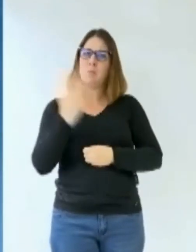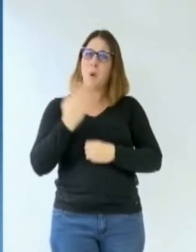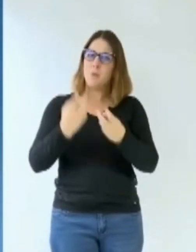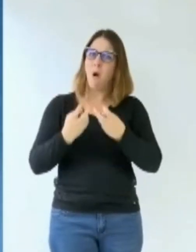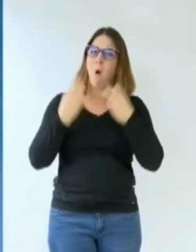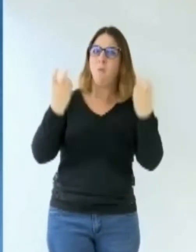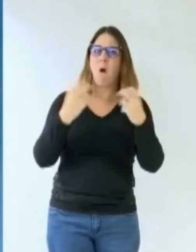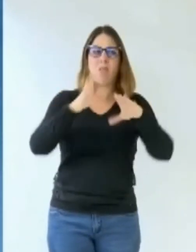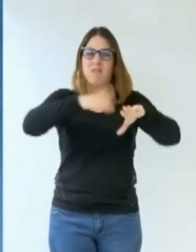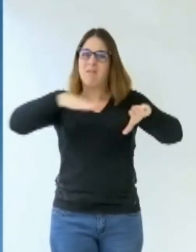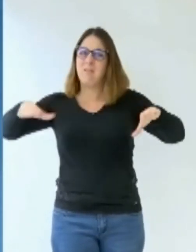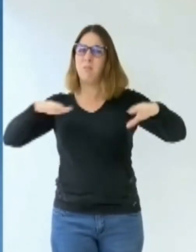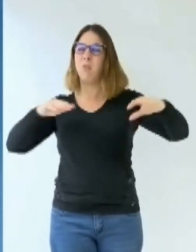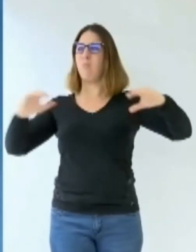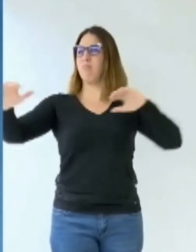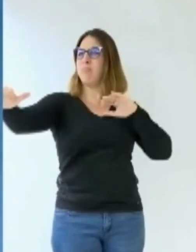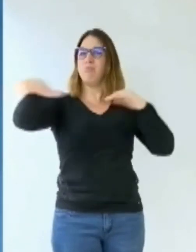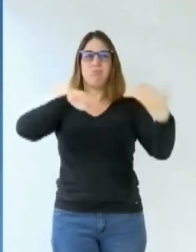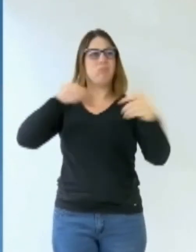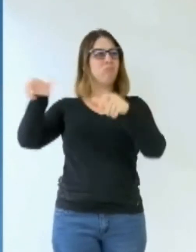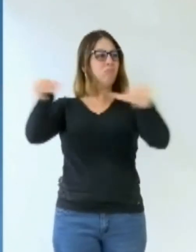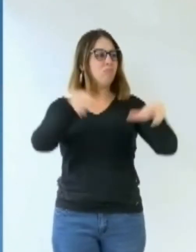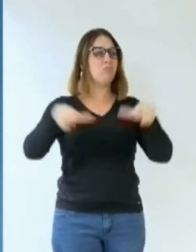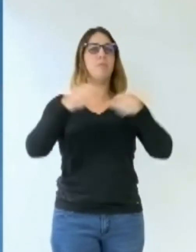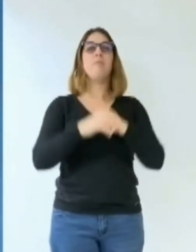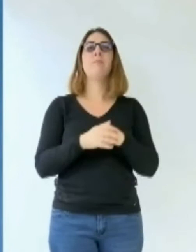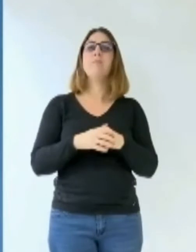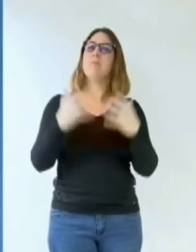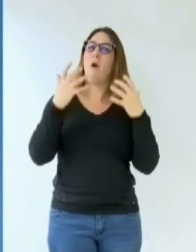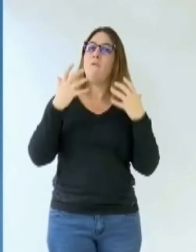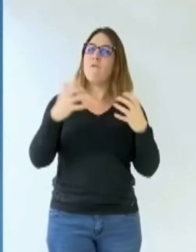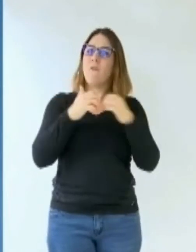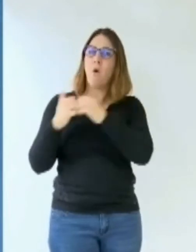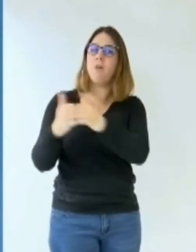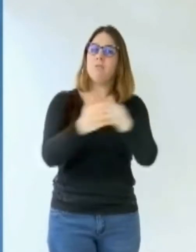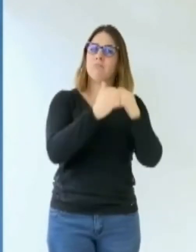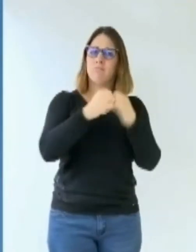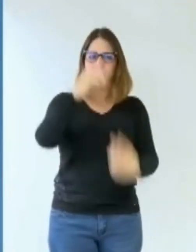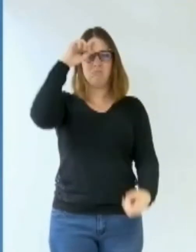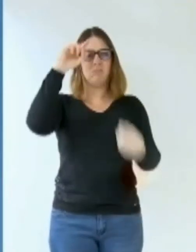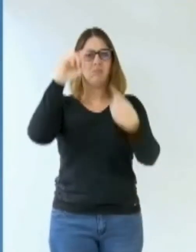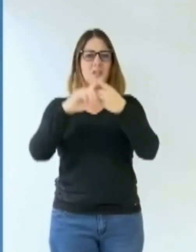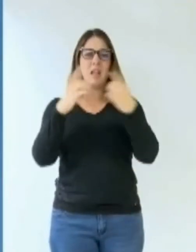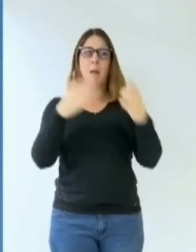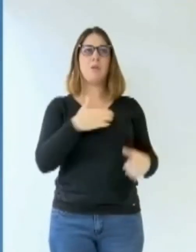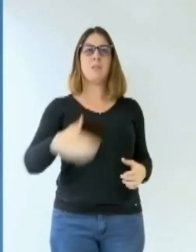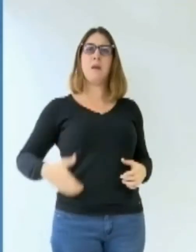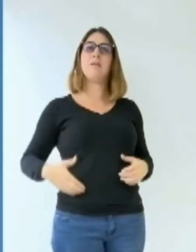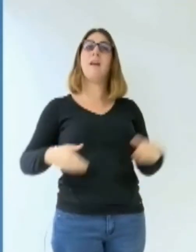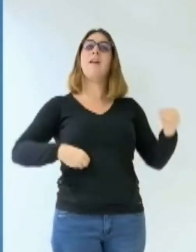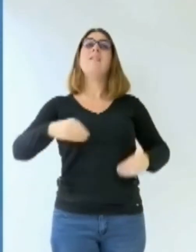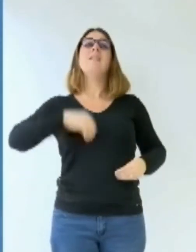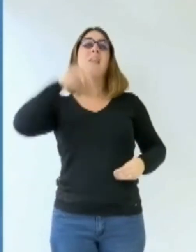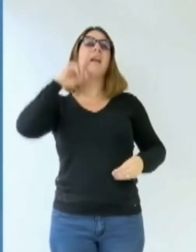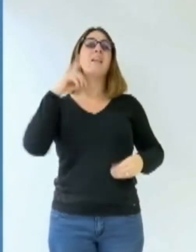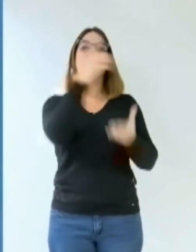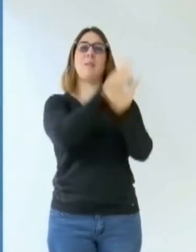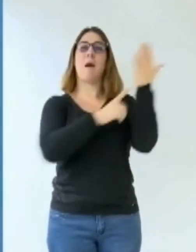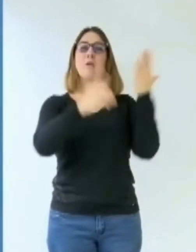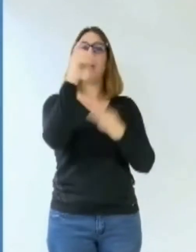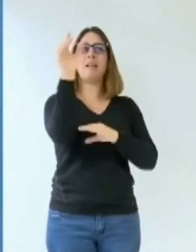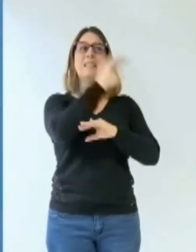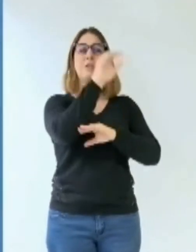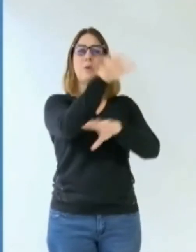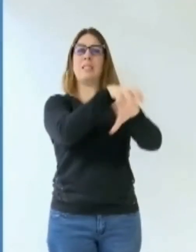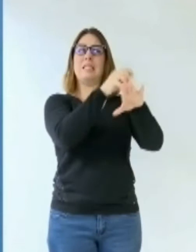distinction. Nous attendions également une collaboration active de la part de la municipalité quand la directrice départementale de la